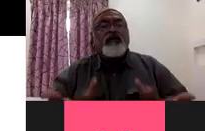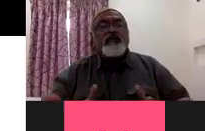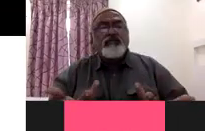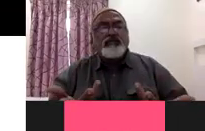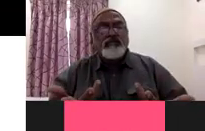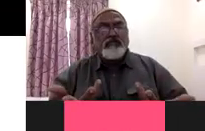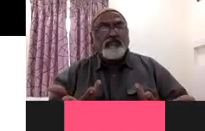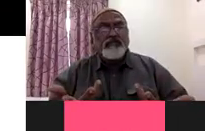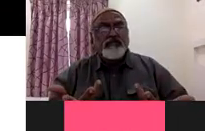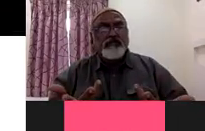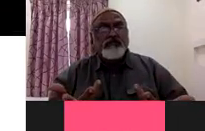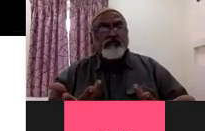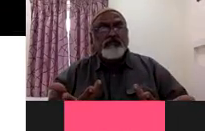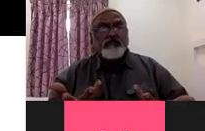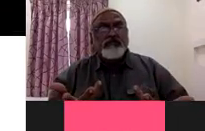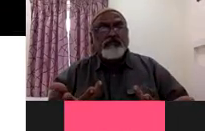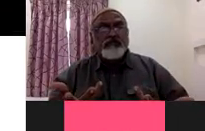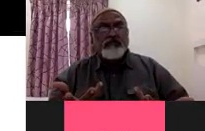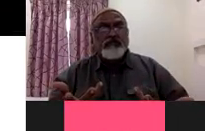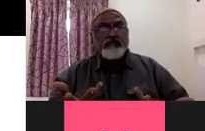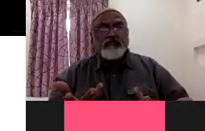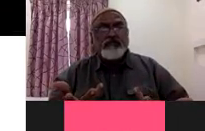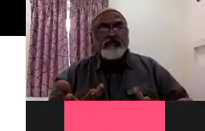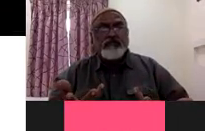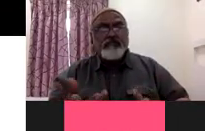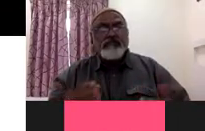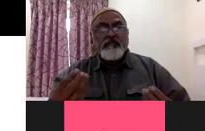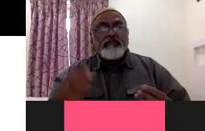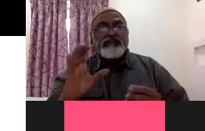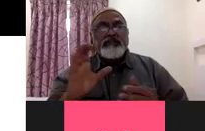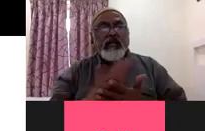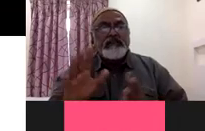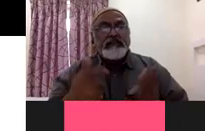एनीवन? I can see some chat box responses, but